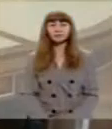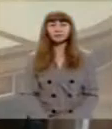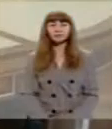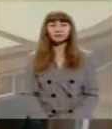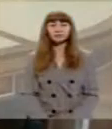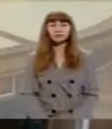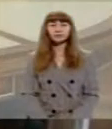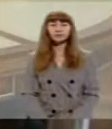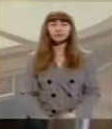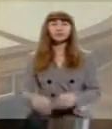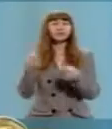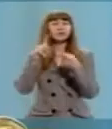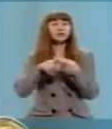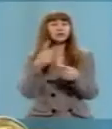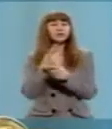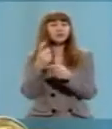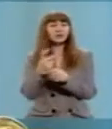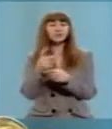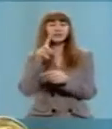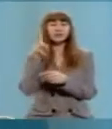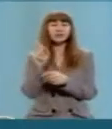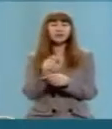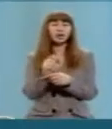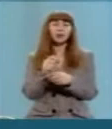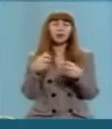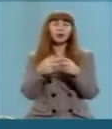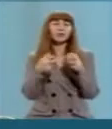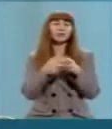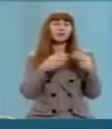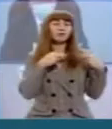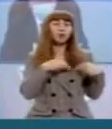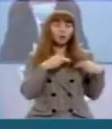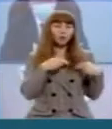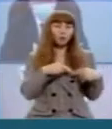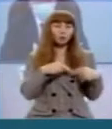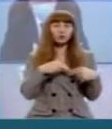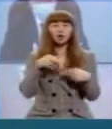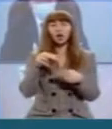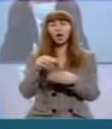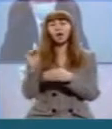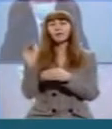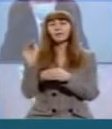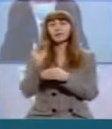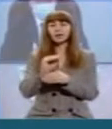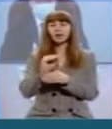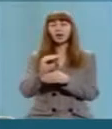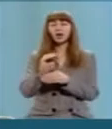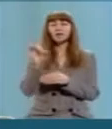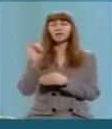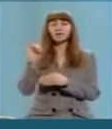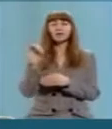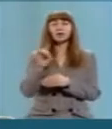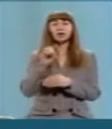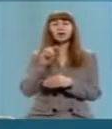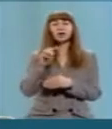Барлық күш ұлт саулығын сақтауға жұмылдырылуы тиіс. Үкімет пен өңір әкімдеріне түгел қаржылық әрі инфрақұрылымдық ресурстарды жиыстыру тапсырылды. Шілде